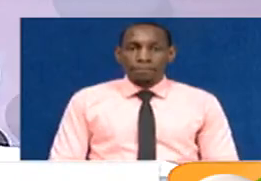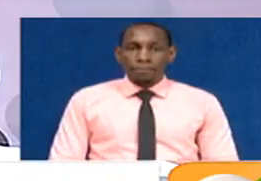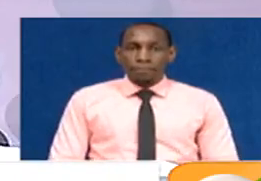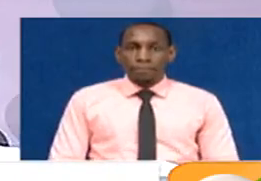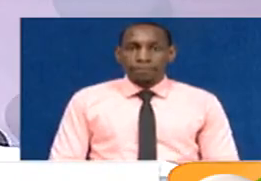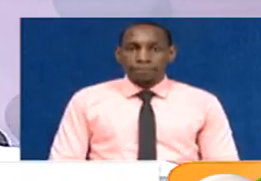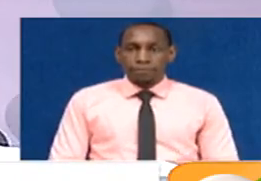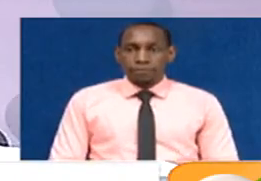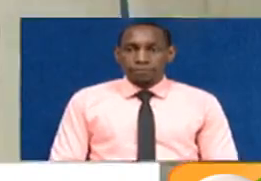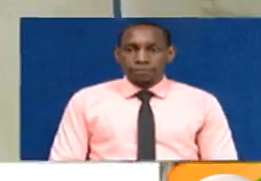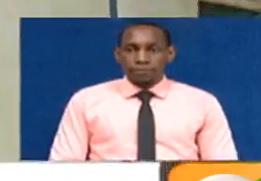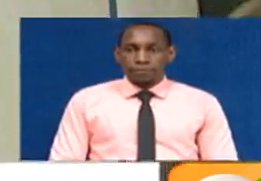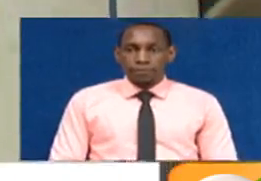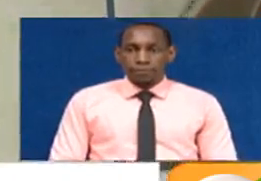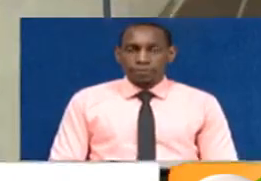taarifa zaidi.